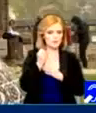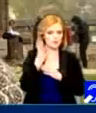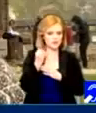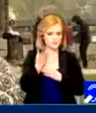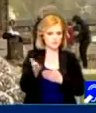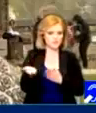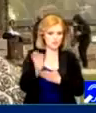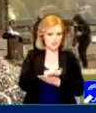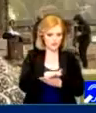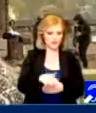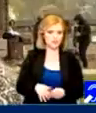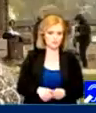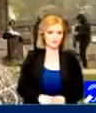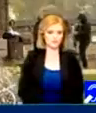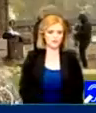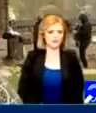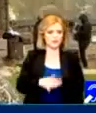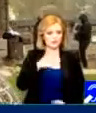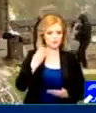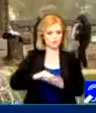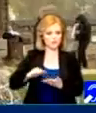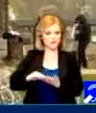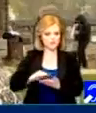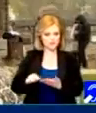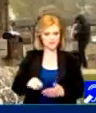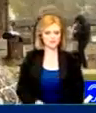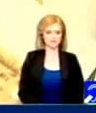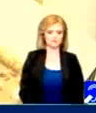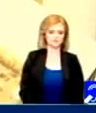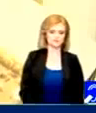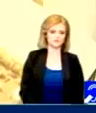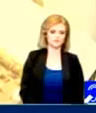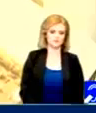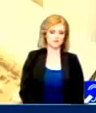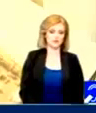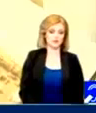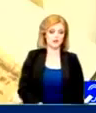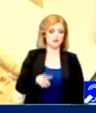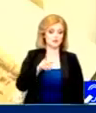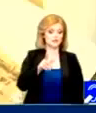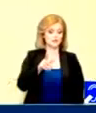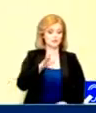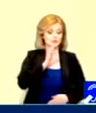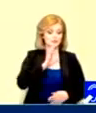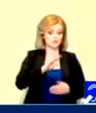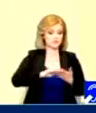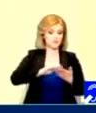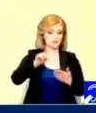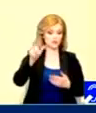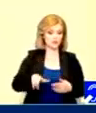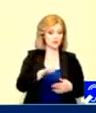a doua 29 de capitole, vă dați seama ce muncă titanică, plus un prolog și un epilog. Pe Adriana o fascinează Republica Moldova pentru că în